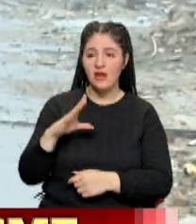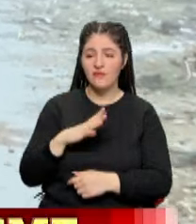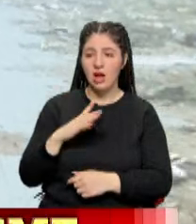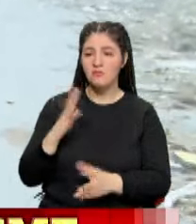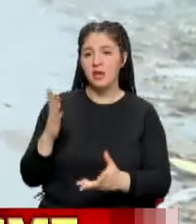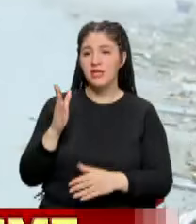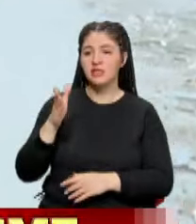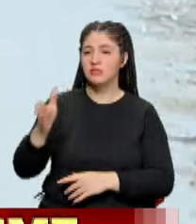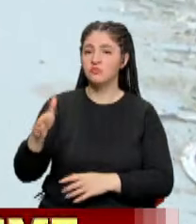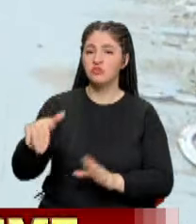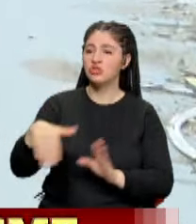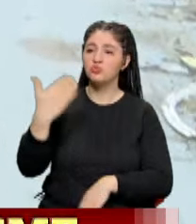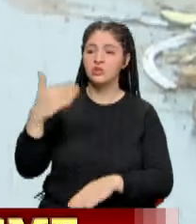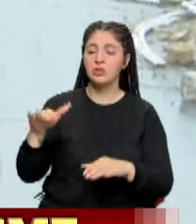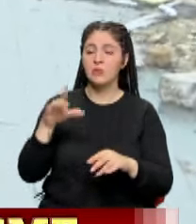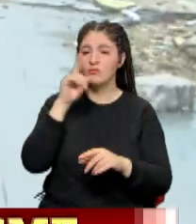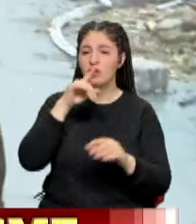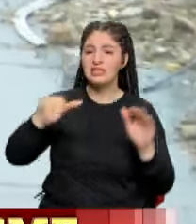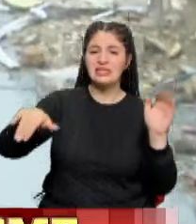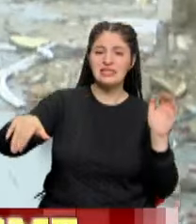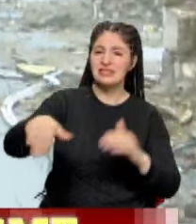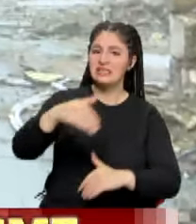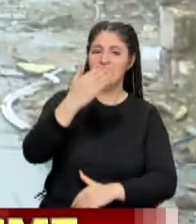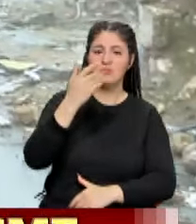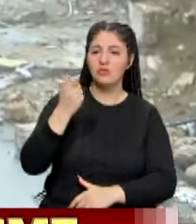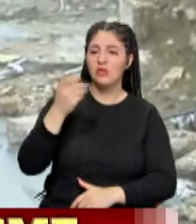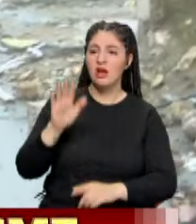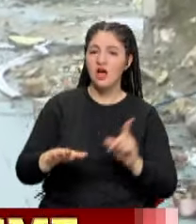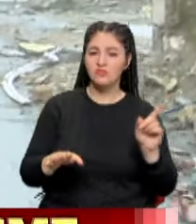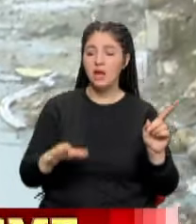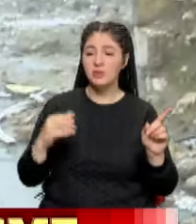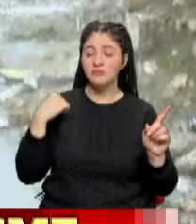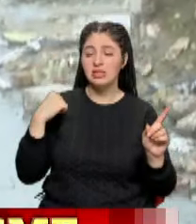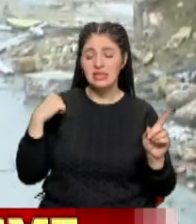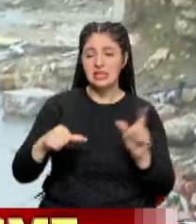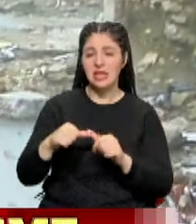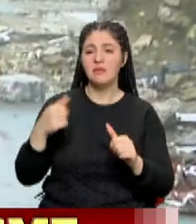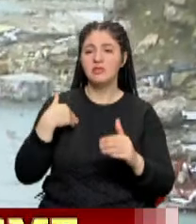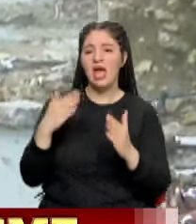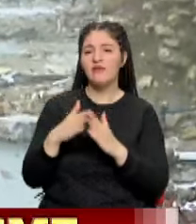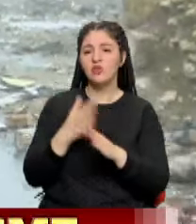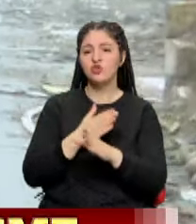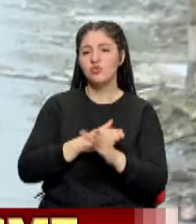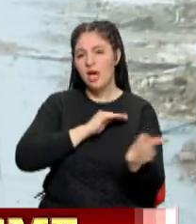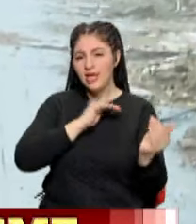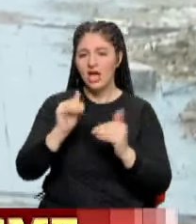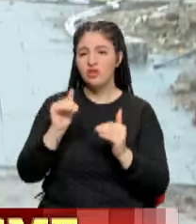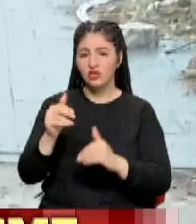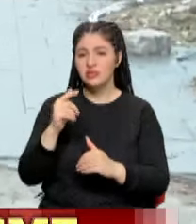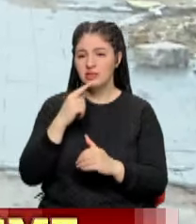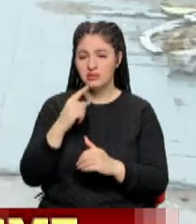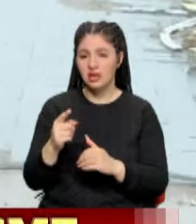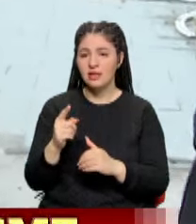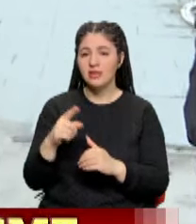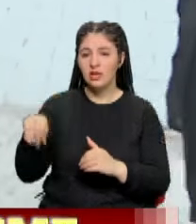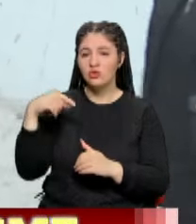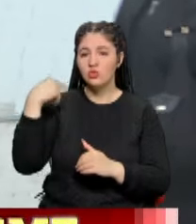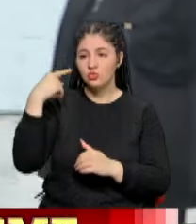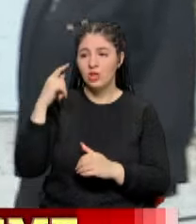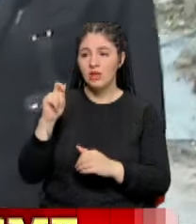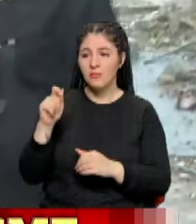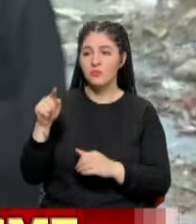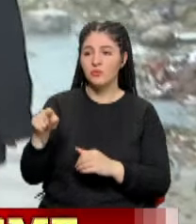de hani gitmişlerdi depremden etkilenip de şehirlerinden ayrılmışlardı. Ama yine de biz evimizde yurdumuzda olacağız diye düşünen